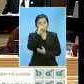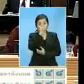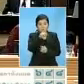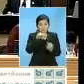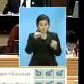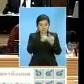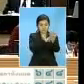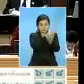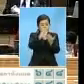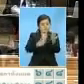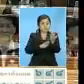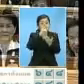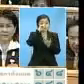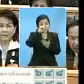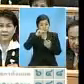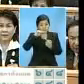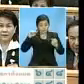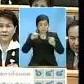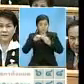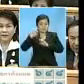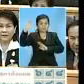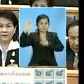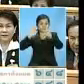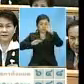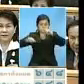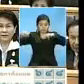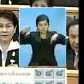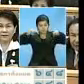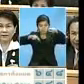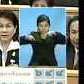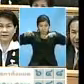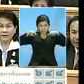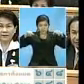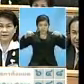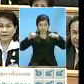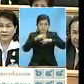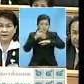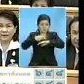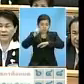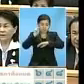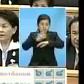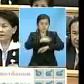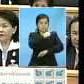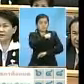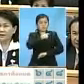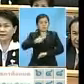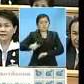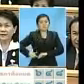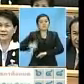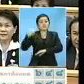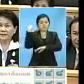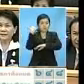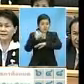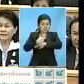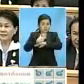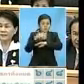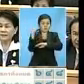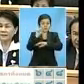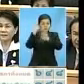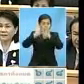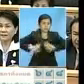การปกครองในระบอบประชาธิปไตยอันมีพระมหากษัตริย์ทรงเป็นพระประมุขหลักการที่สำคัญของระบอบประชาธิปไตยก็คือว่